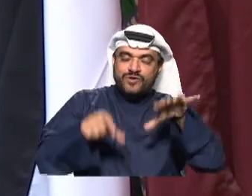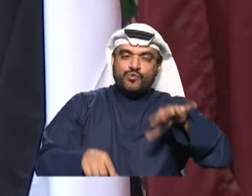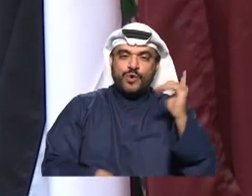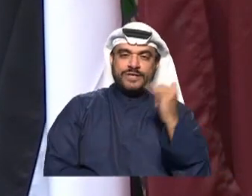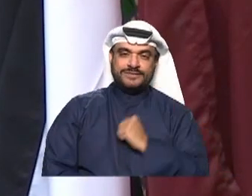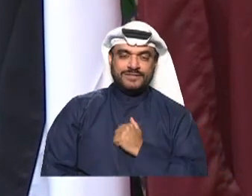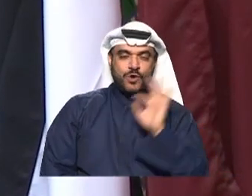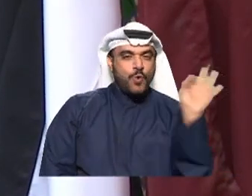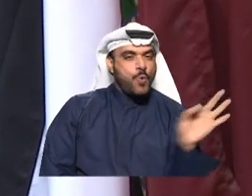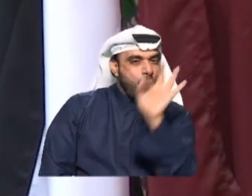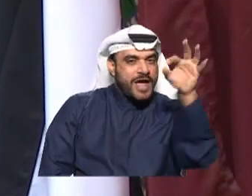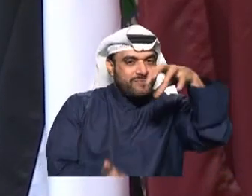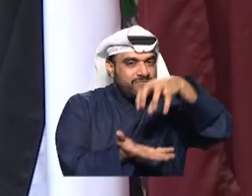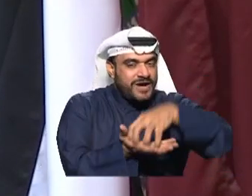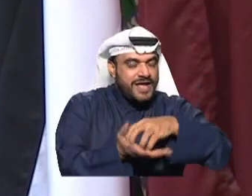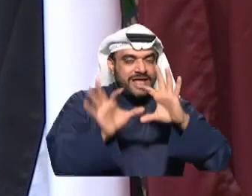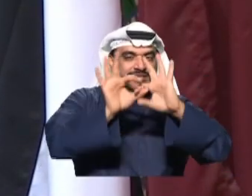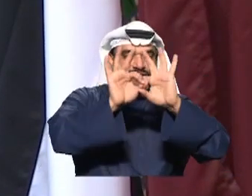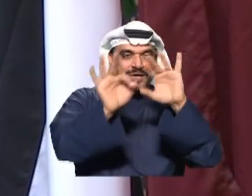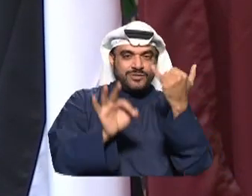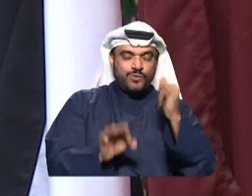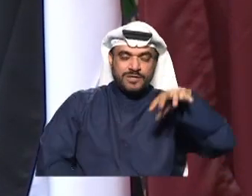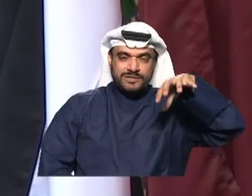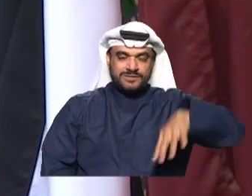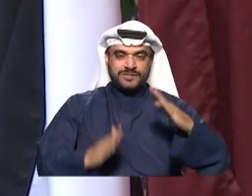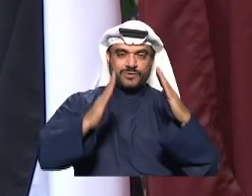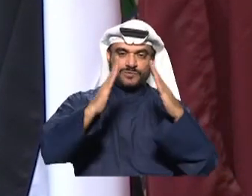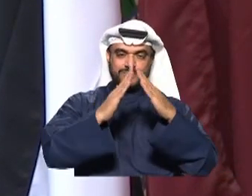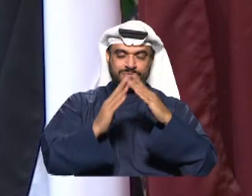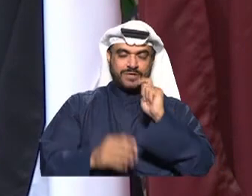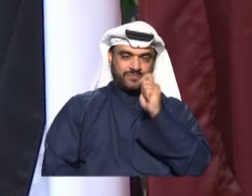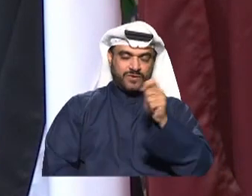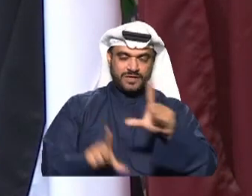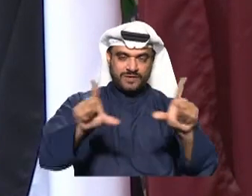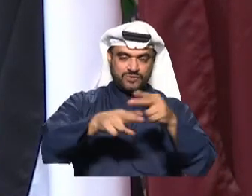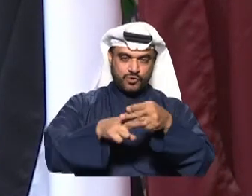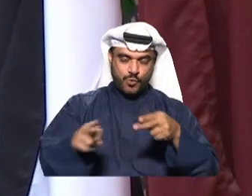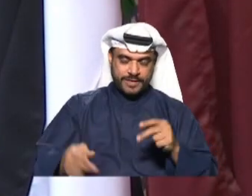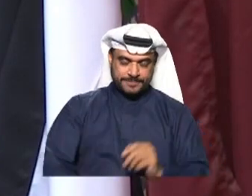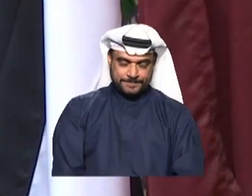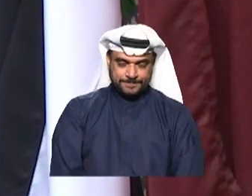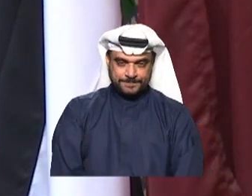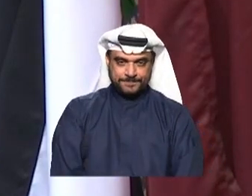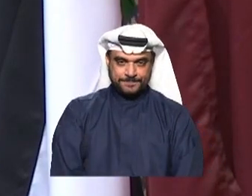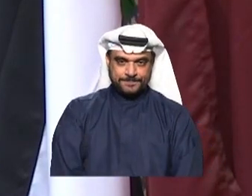من مقر الأمانة العامة لجامعة الدول العربية، تلفزيون دولة الكويت، القاهرة.